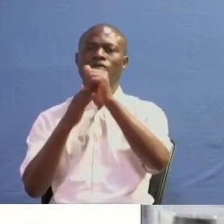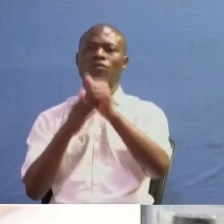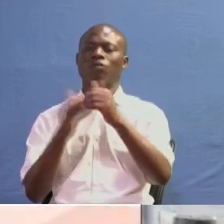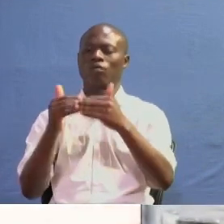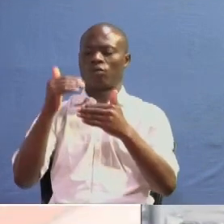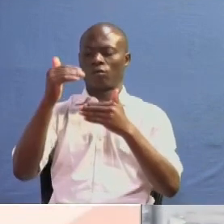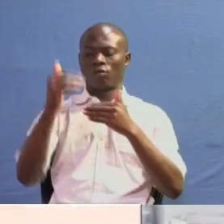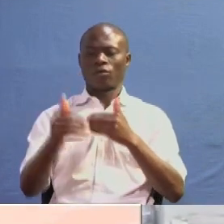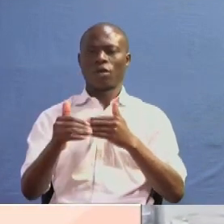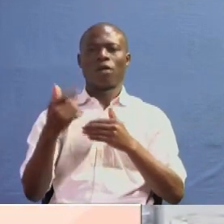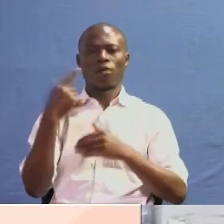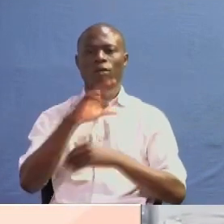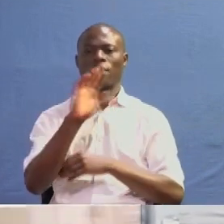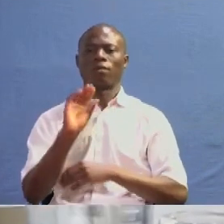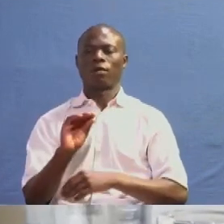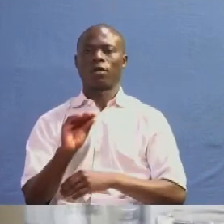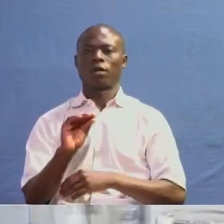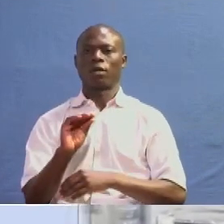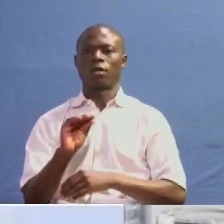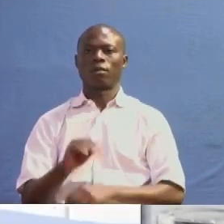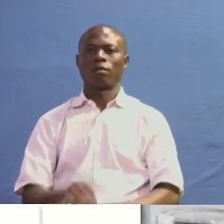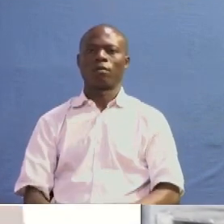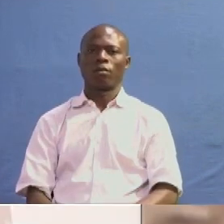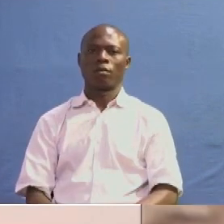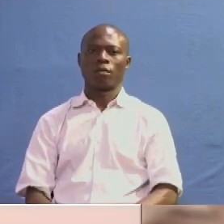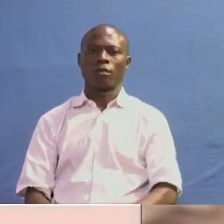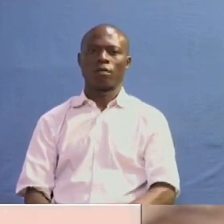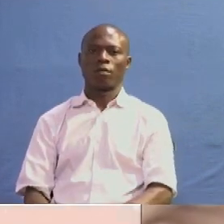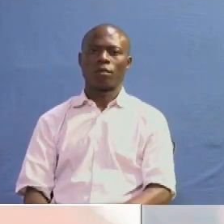jukwaa la kimataifa. Theo Masharia, Runinga ya KU.